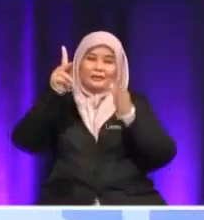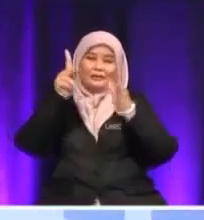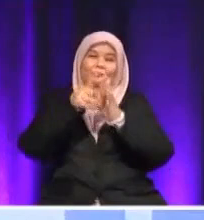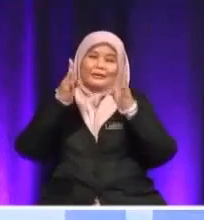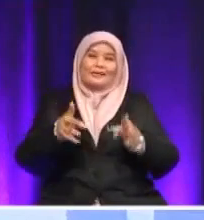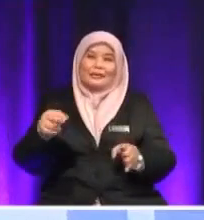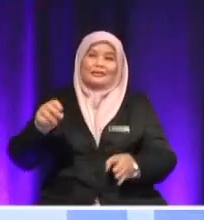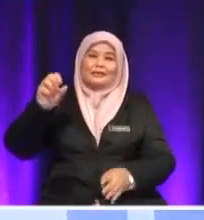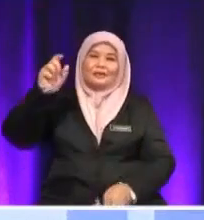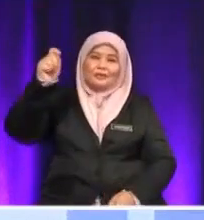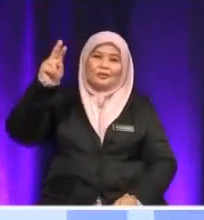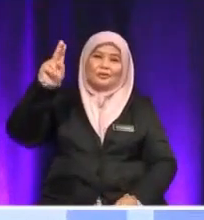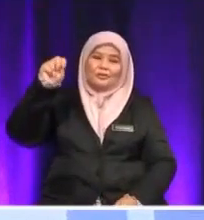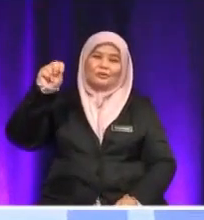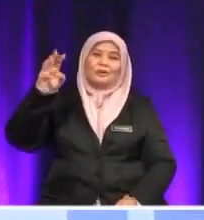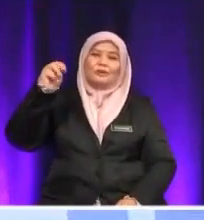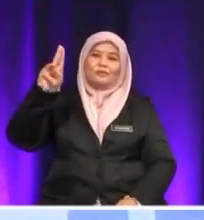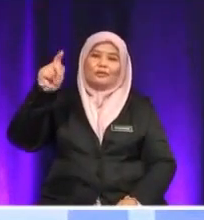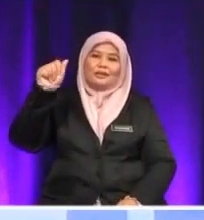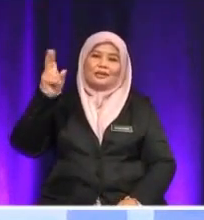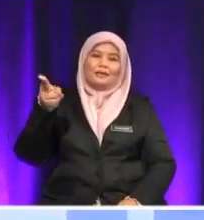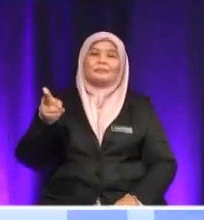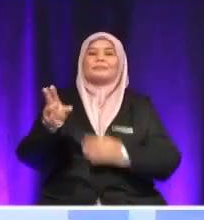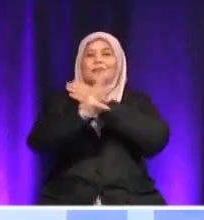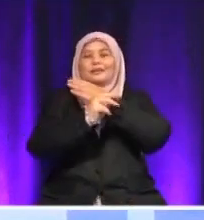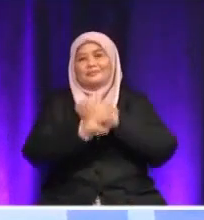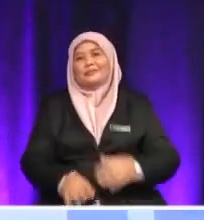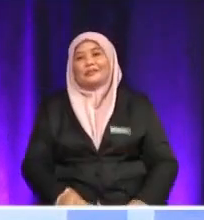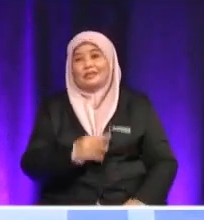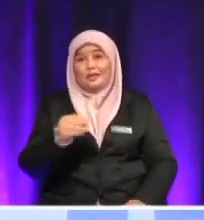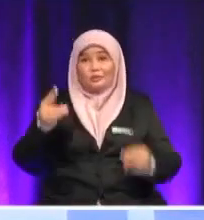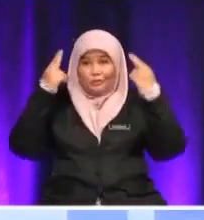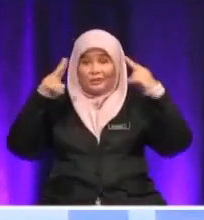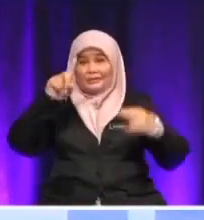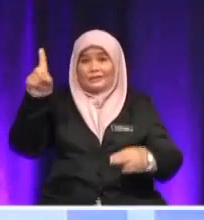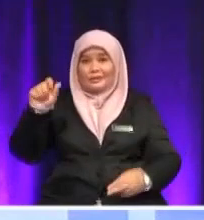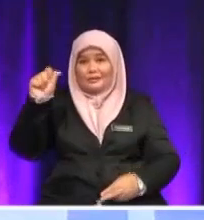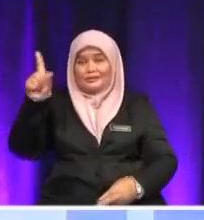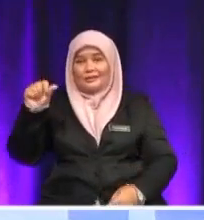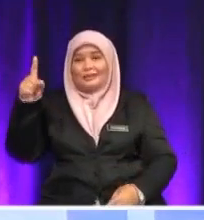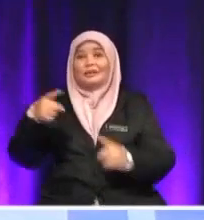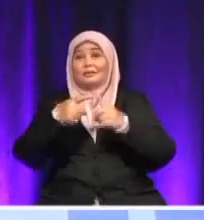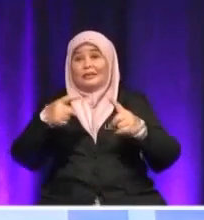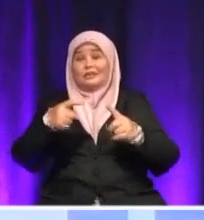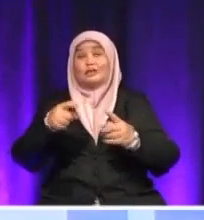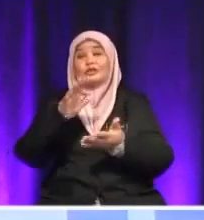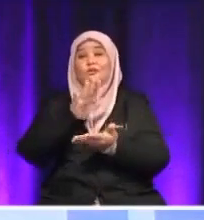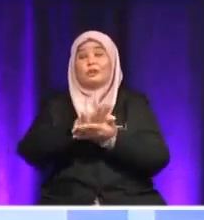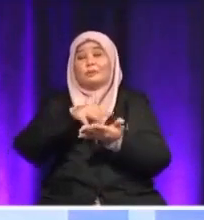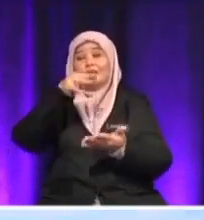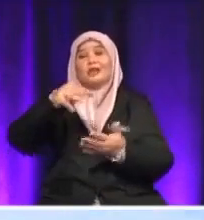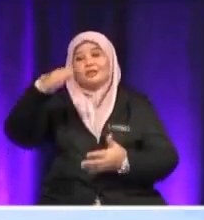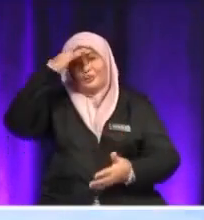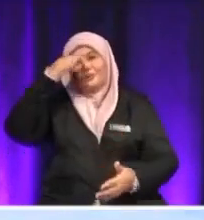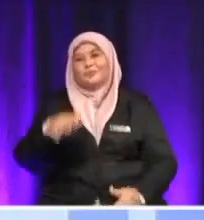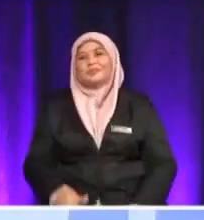Melaka, dan juga kepada Ustaz Muhammad Zazali Muhammad Zain, Ketua Panitia Tasawur Islam dari SMK Suria Perdana Batu Pahat Johor, dan